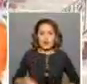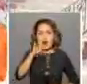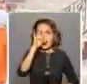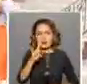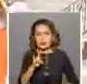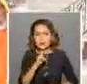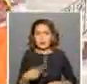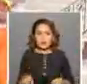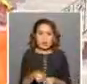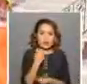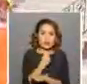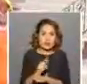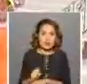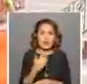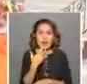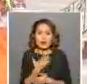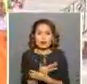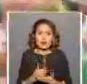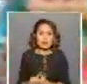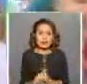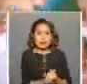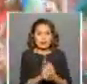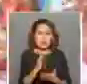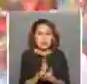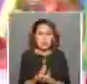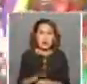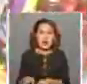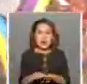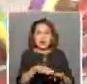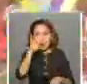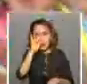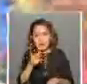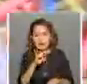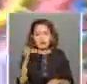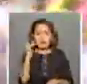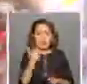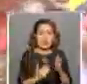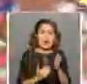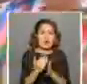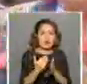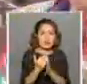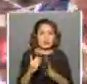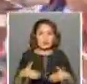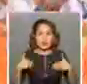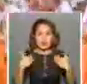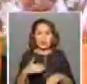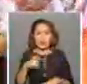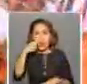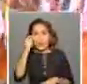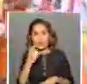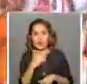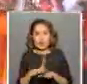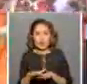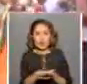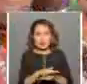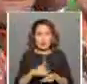мұндай жетістігі ұлтаралық татулықтың нәтижесі деп біледі. Ортақ отанымыздың тұғыры биік, беделі арта берсін дейді Украина ұлтының өкілдері.